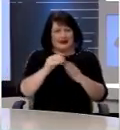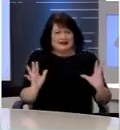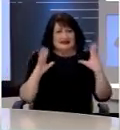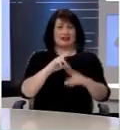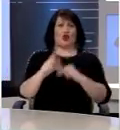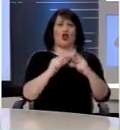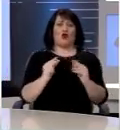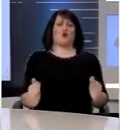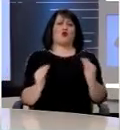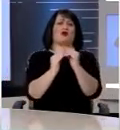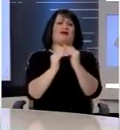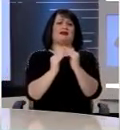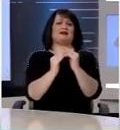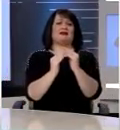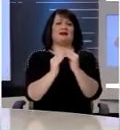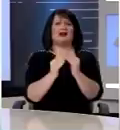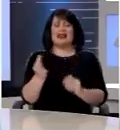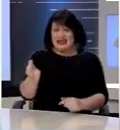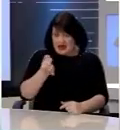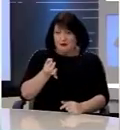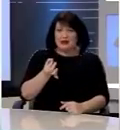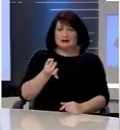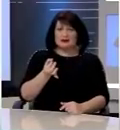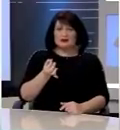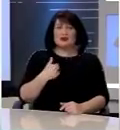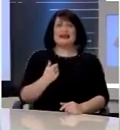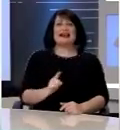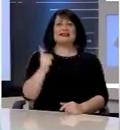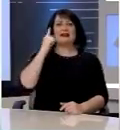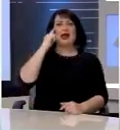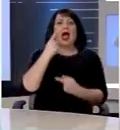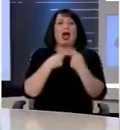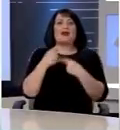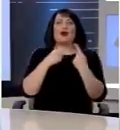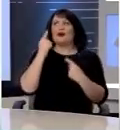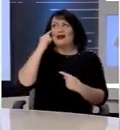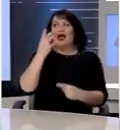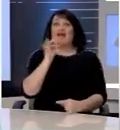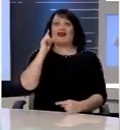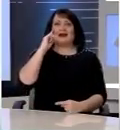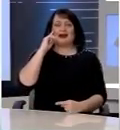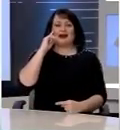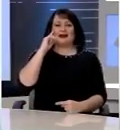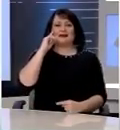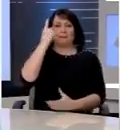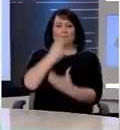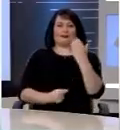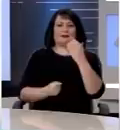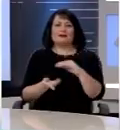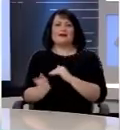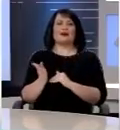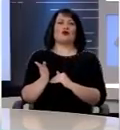Κορυφής, ήταν ένα ταξίδι, αφορμή, δικαιολογία για να μην